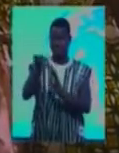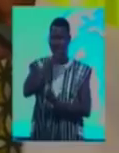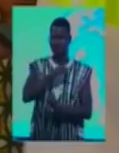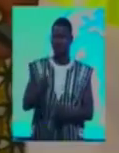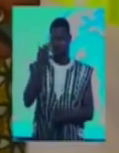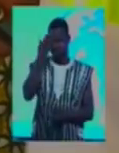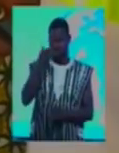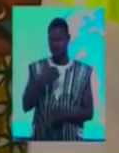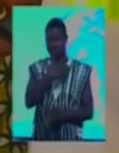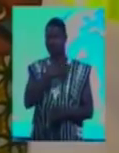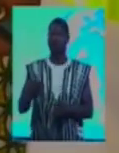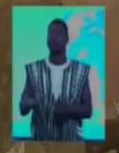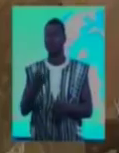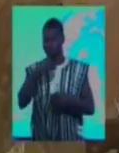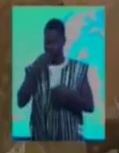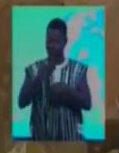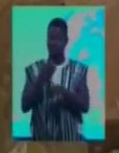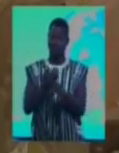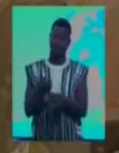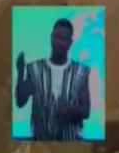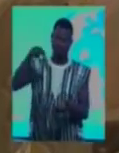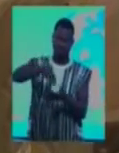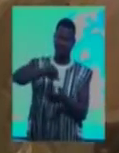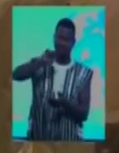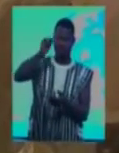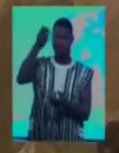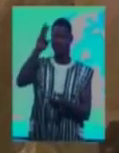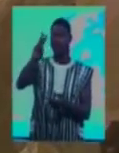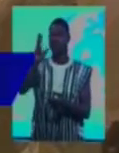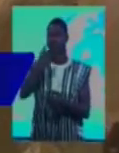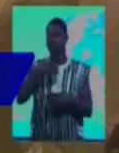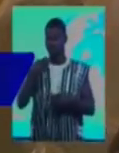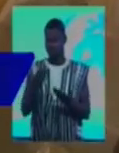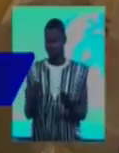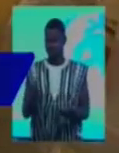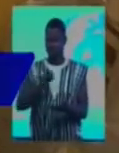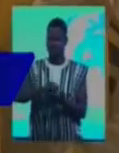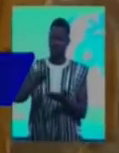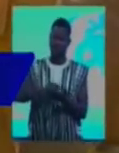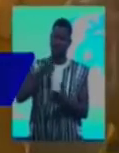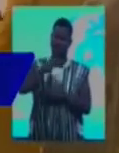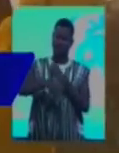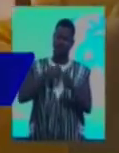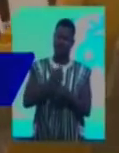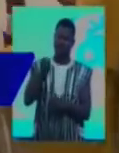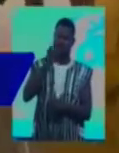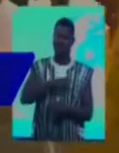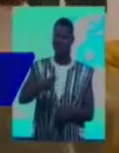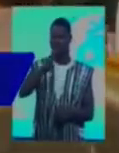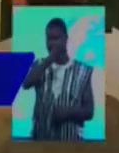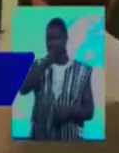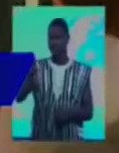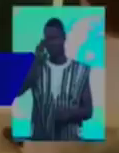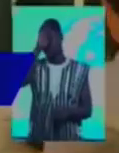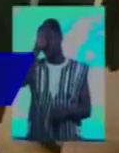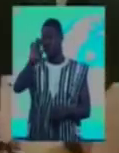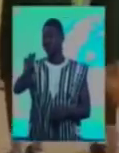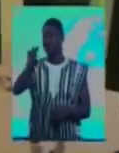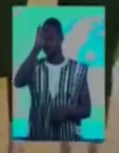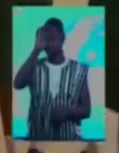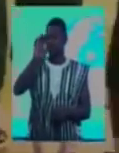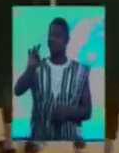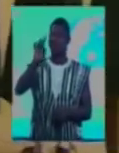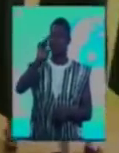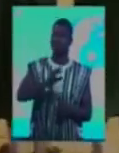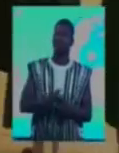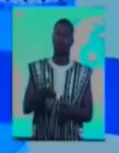en 2016. Il compte pour cette année scolaire 667 élèves, dont 317 filles.